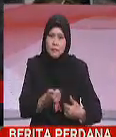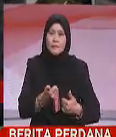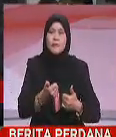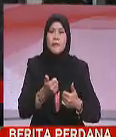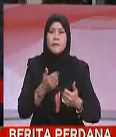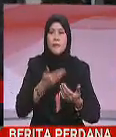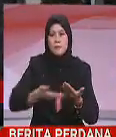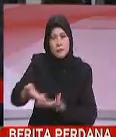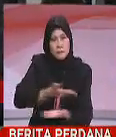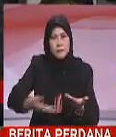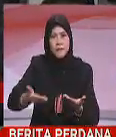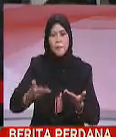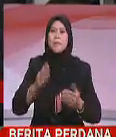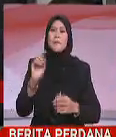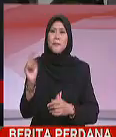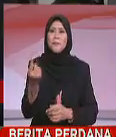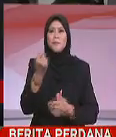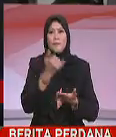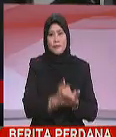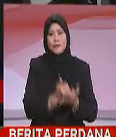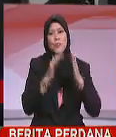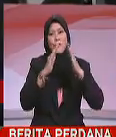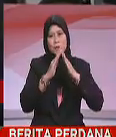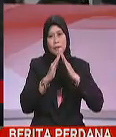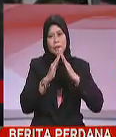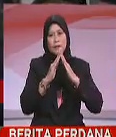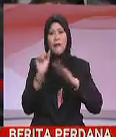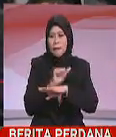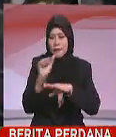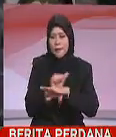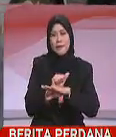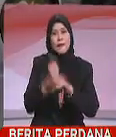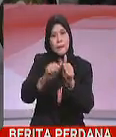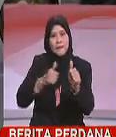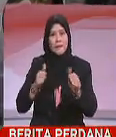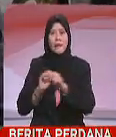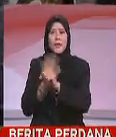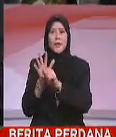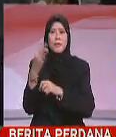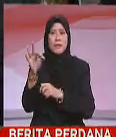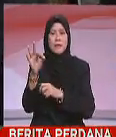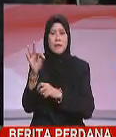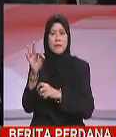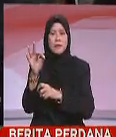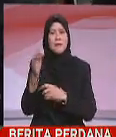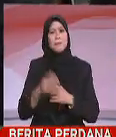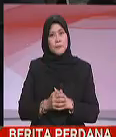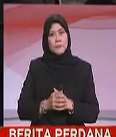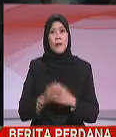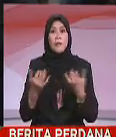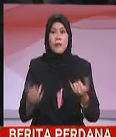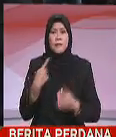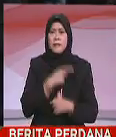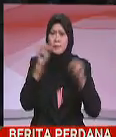mudah. Hanya tinggal di rumah dan amalkan langkah-langkah pencegahan COVID-19. Tiada yang mustahil,